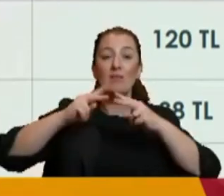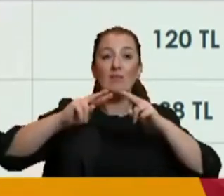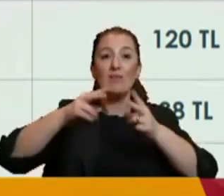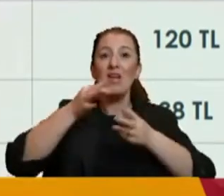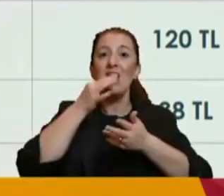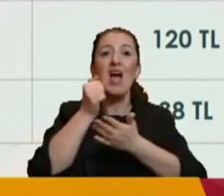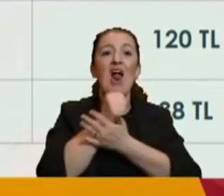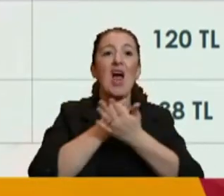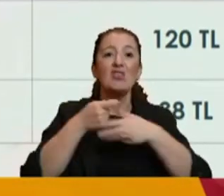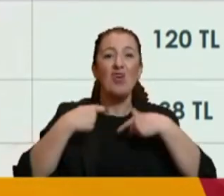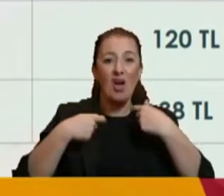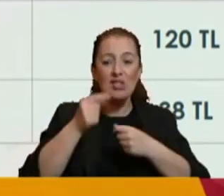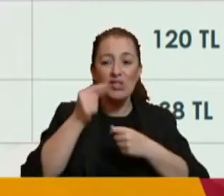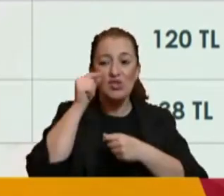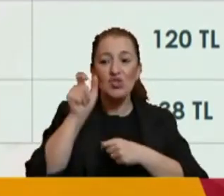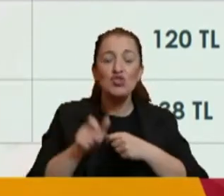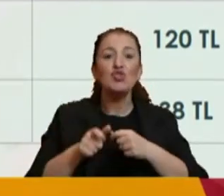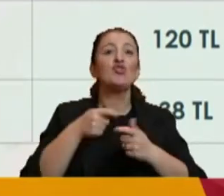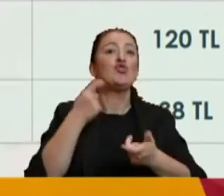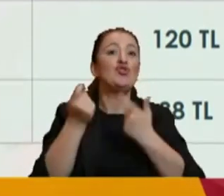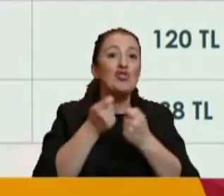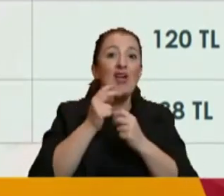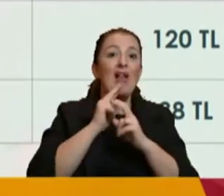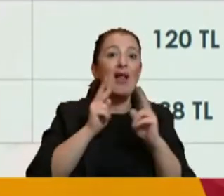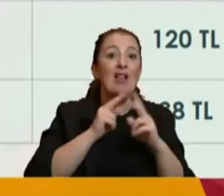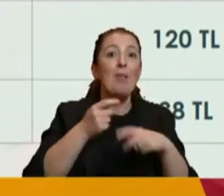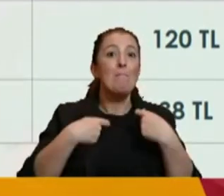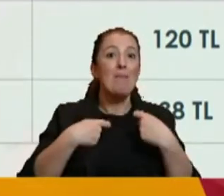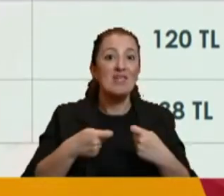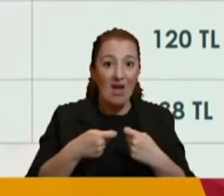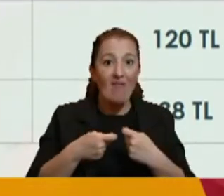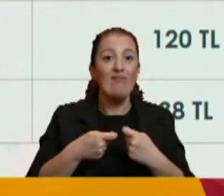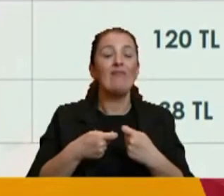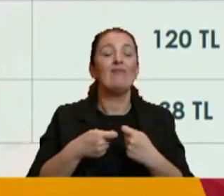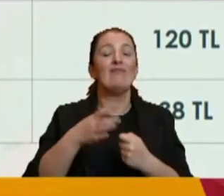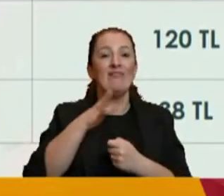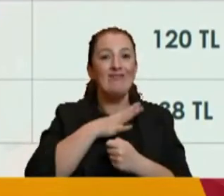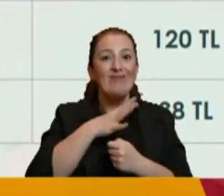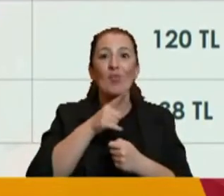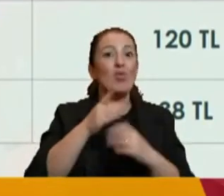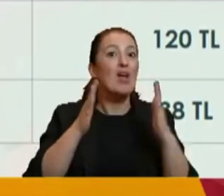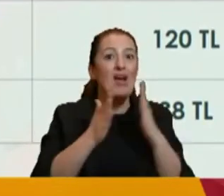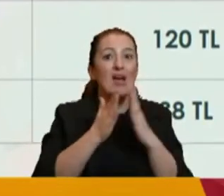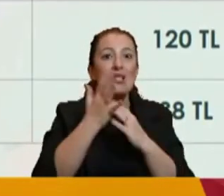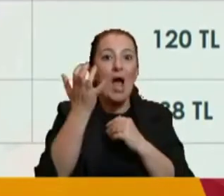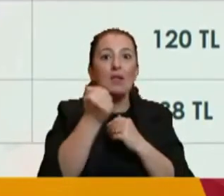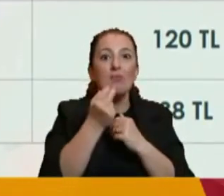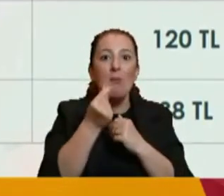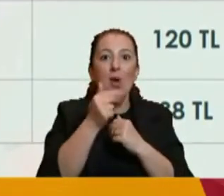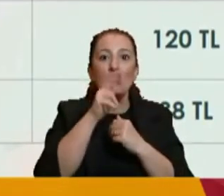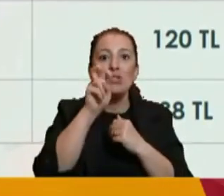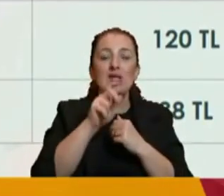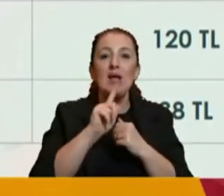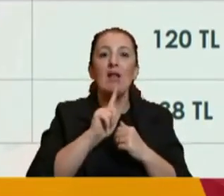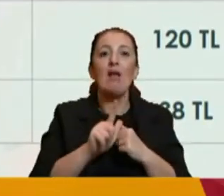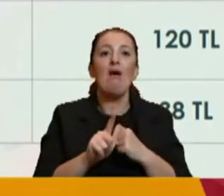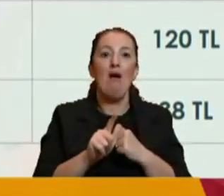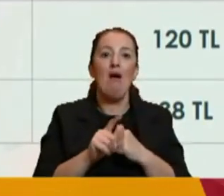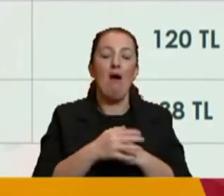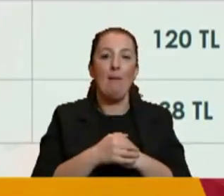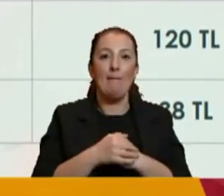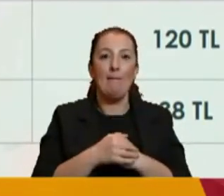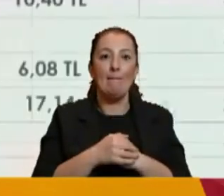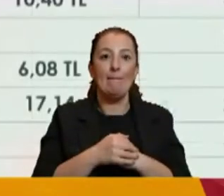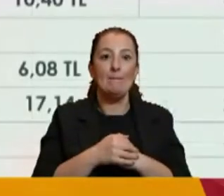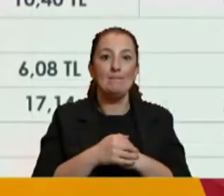harcıyoruz personel giderleri elektrik giderleri bunlara karşında aldığımız para 38 lira